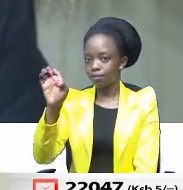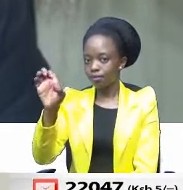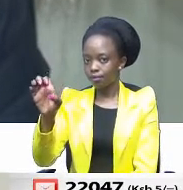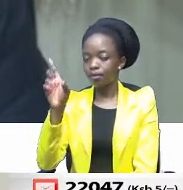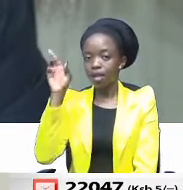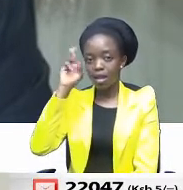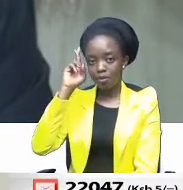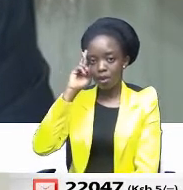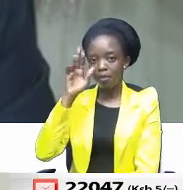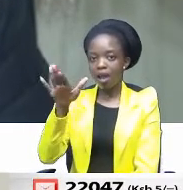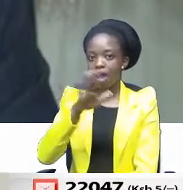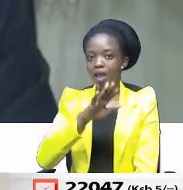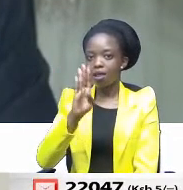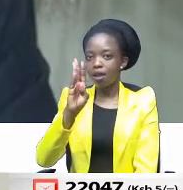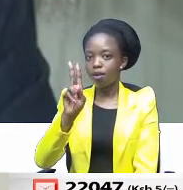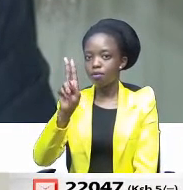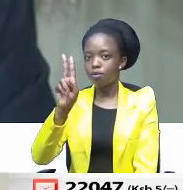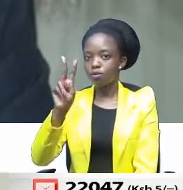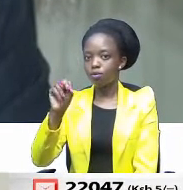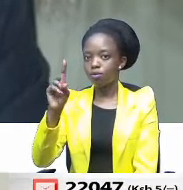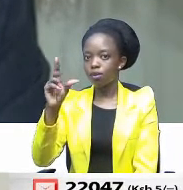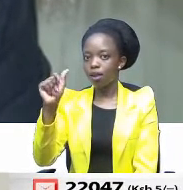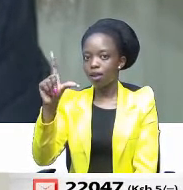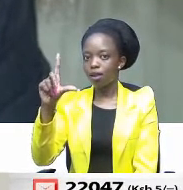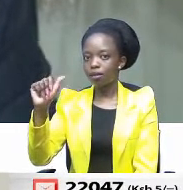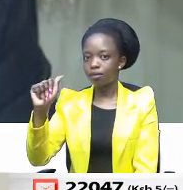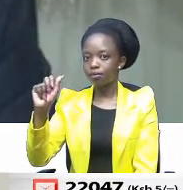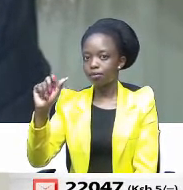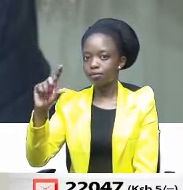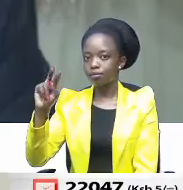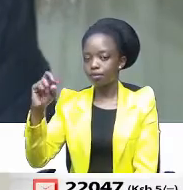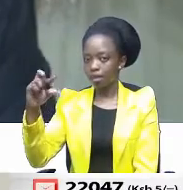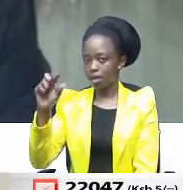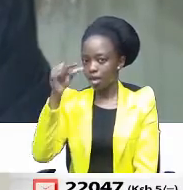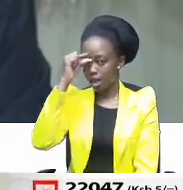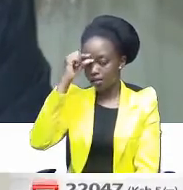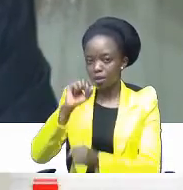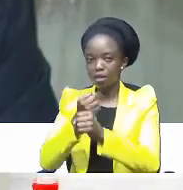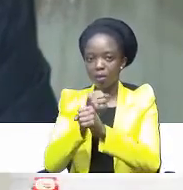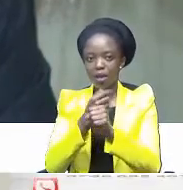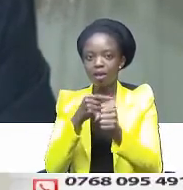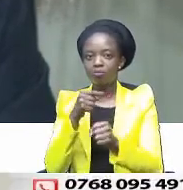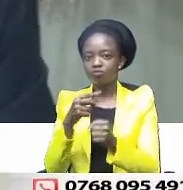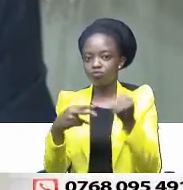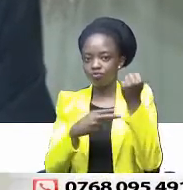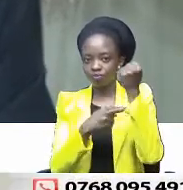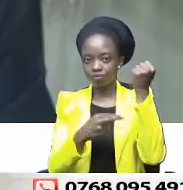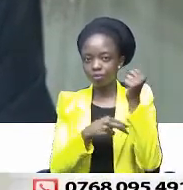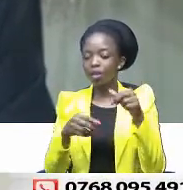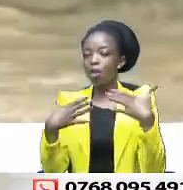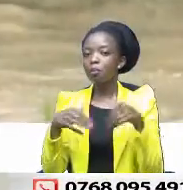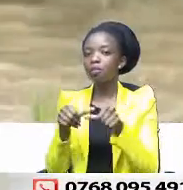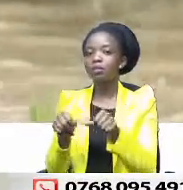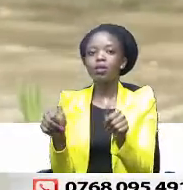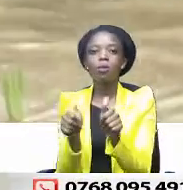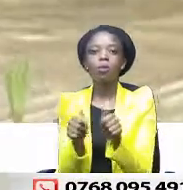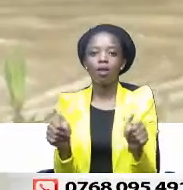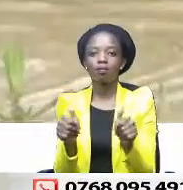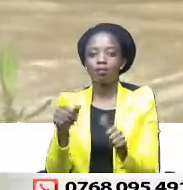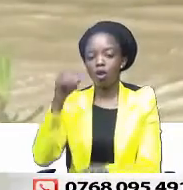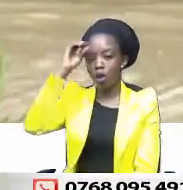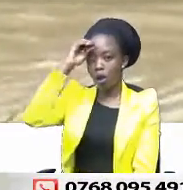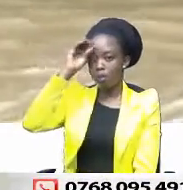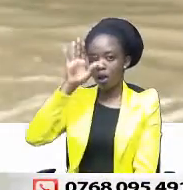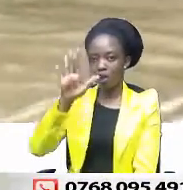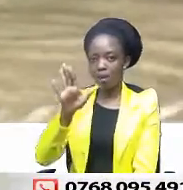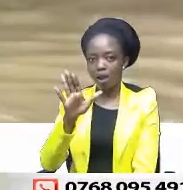kule Budalangi pia kulikuwa na shida kama ina tu, vile serikali kuu ilijenga dikes, watu wa Budalangi sasa wanaishi vizuri. Kauli yake Tarusi